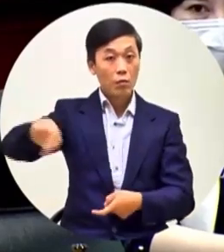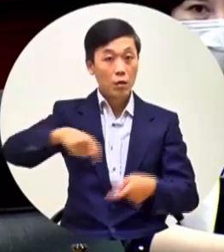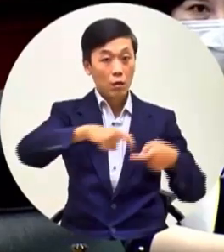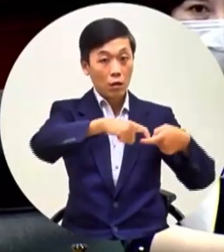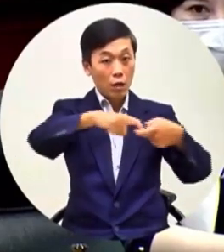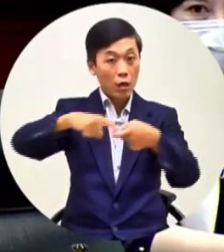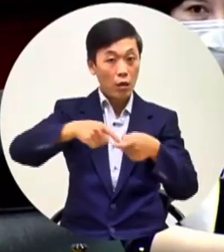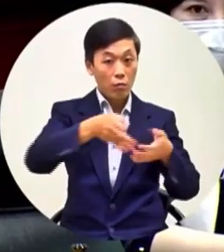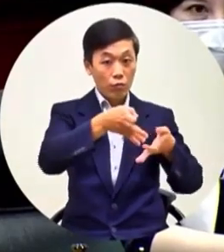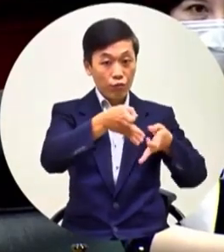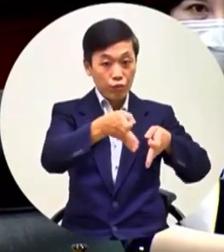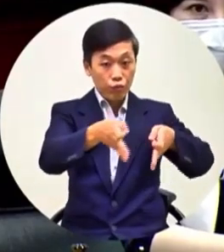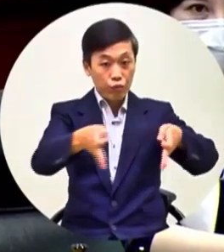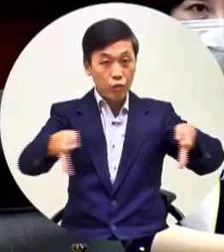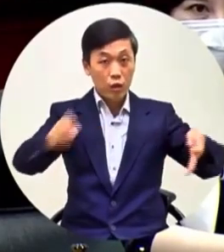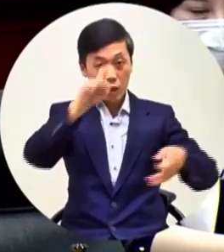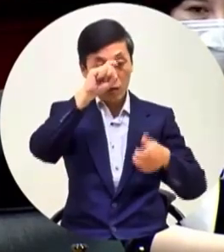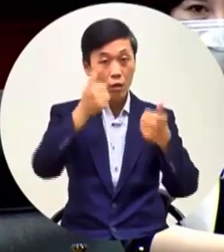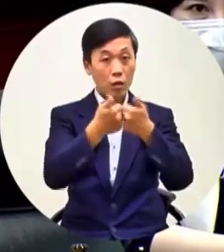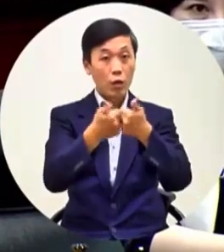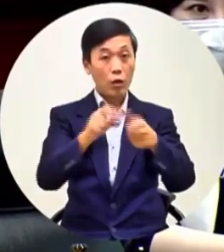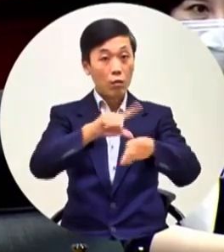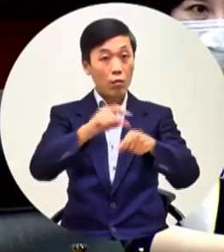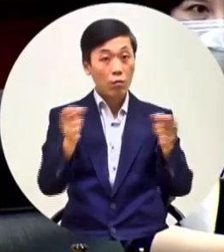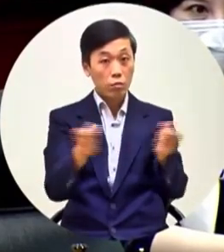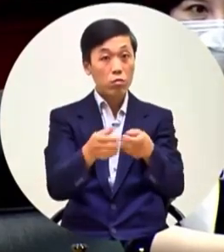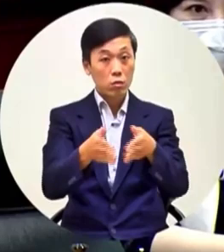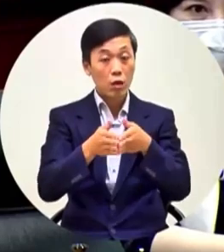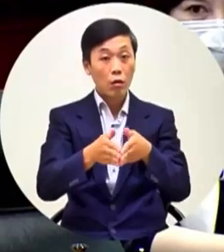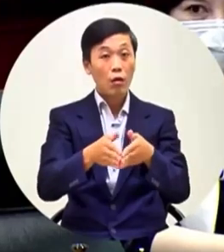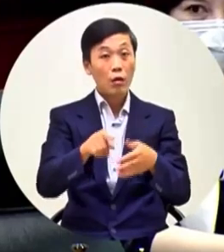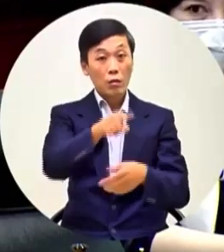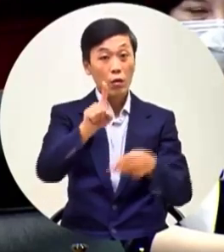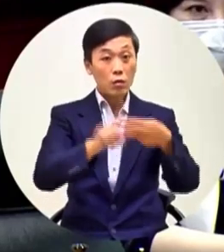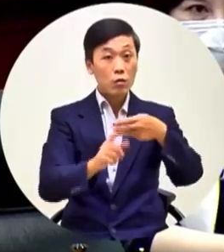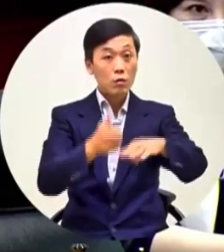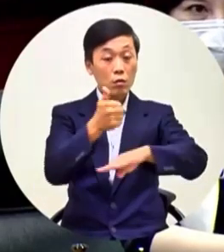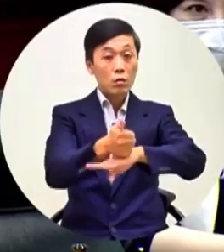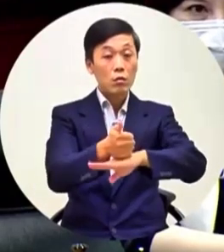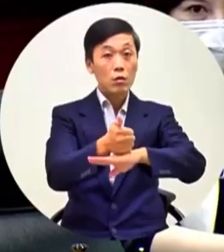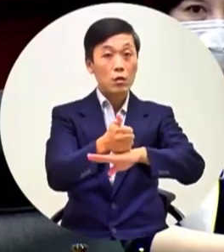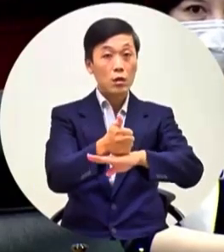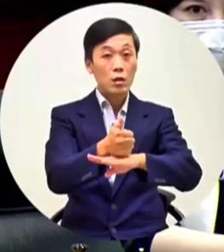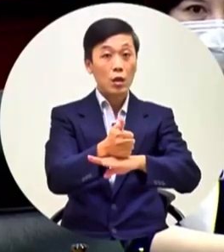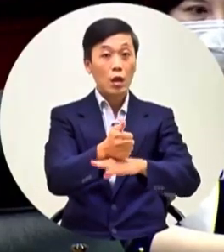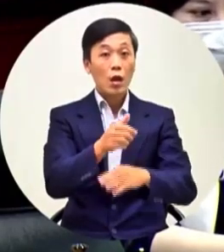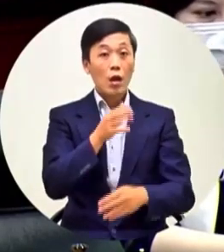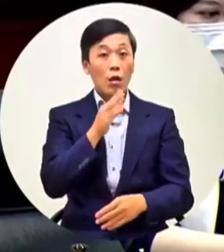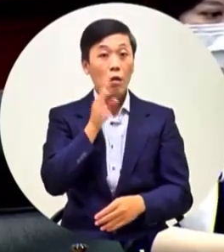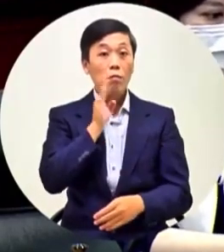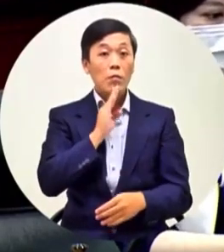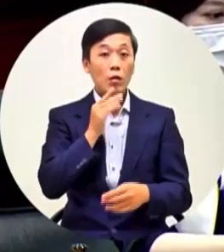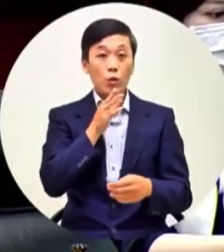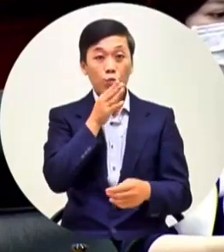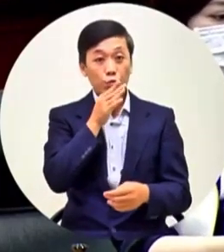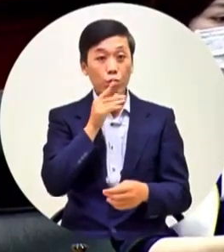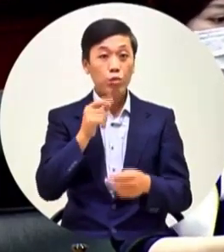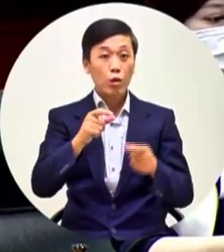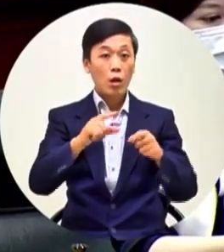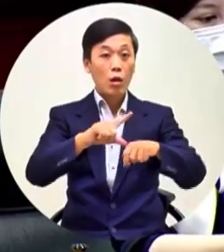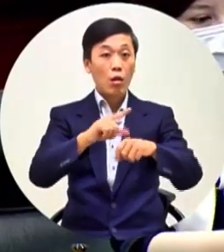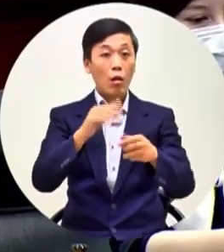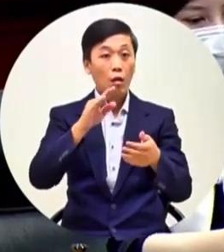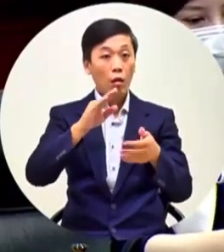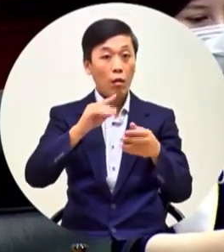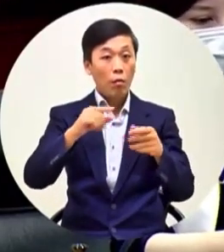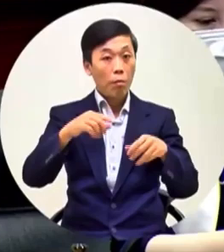要召开，就在主席你这样草草的几句话，在曾董昭的这样的一个谏言之下，你就要把它